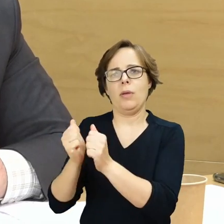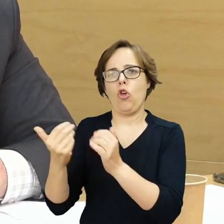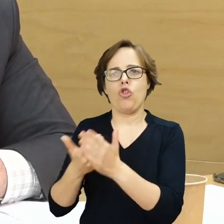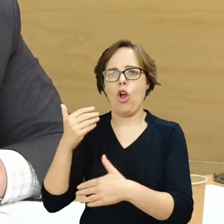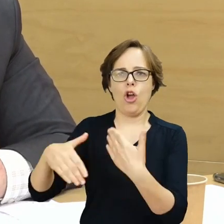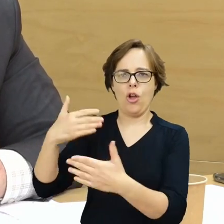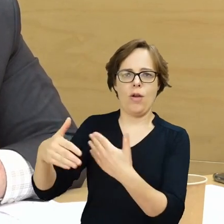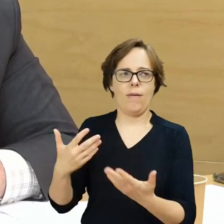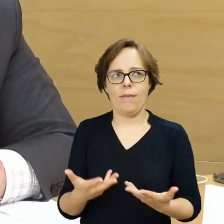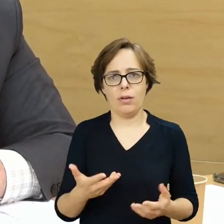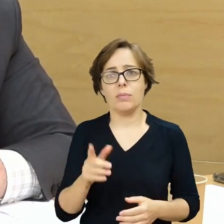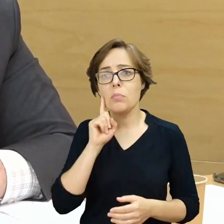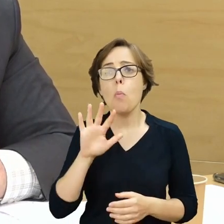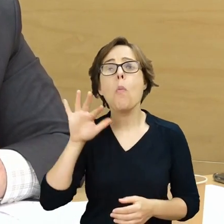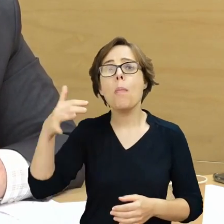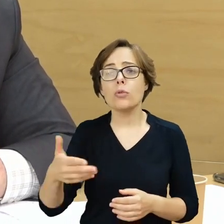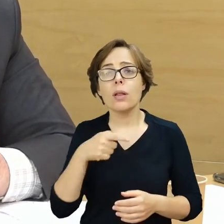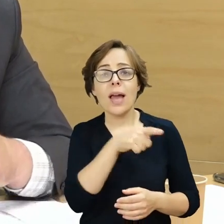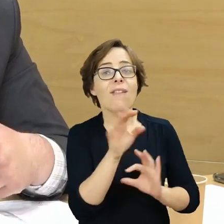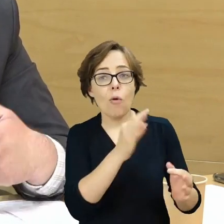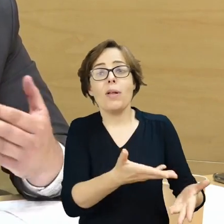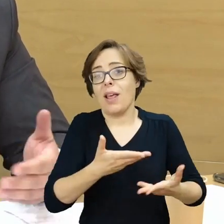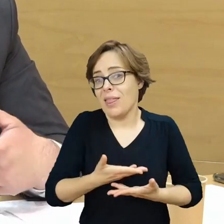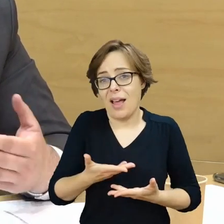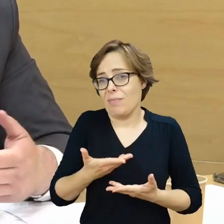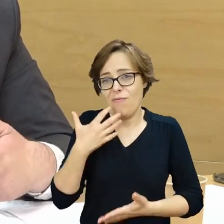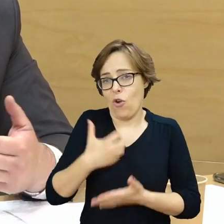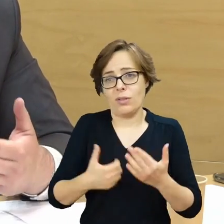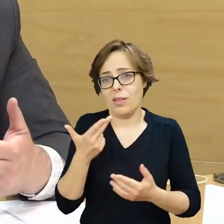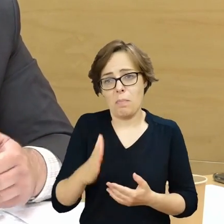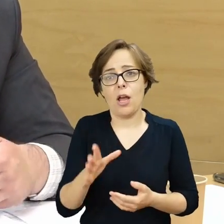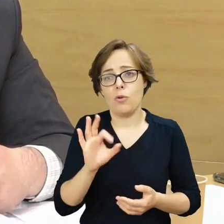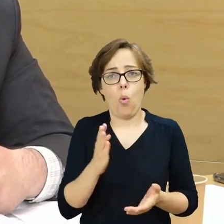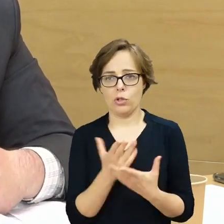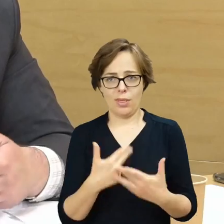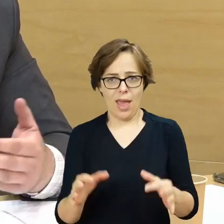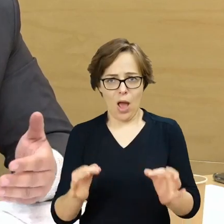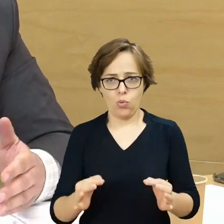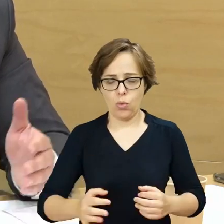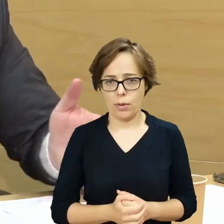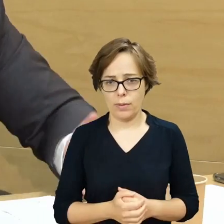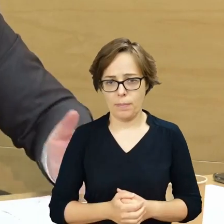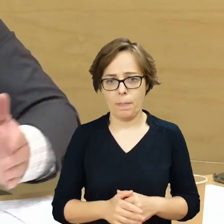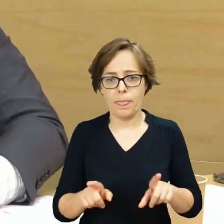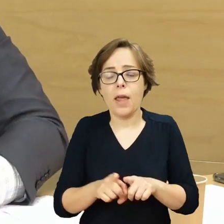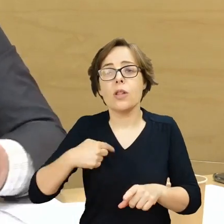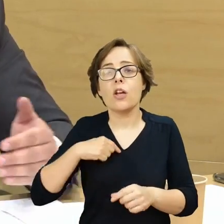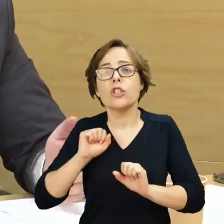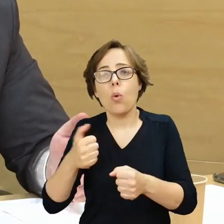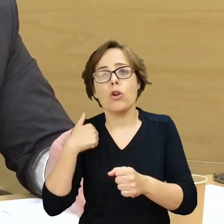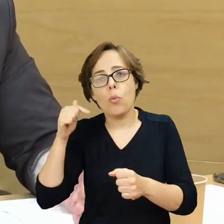wykorzystać po 5 latach tych danych, bo one są nieaktualne. No musimy też dostosowywać naszą strategię działania do tego. Już nie pytamy od